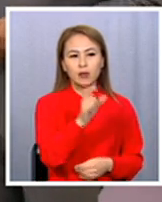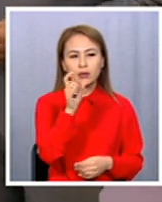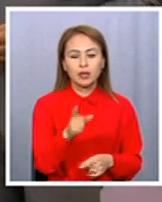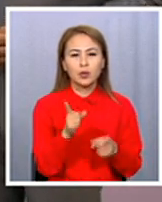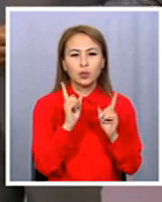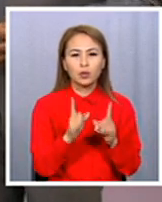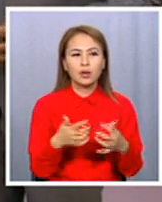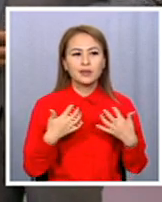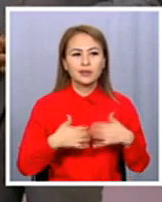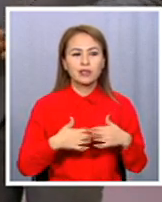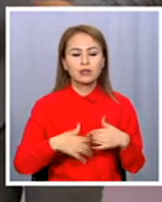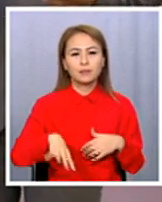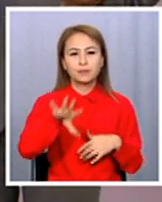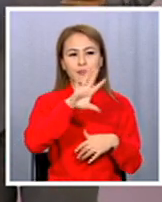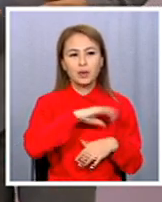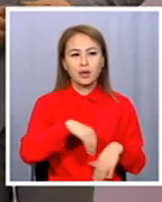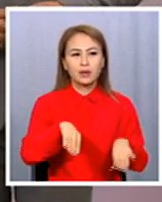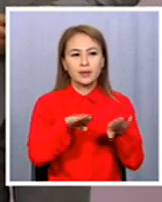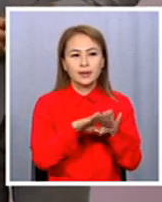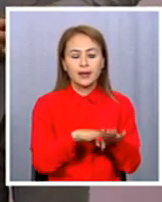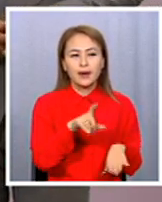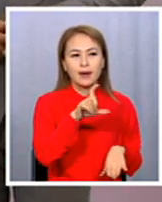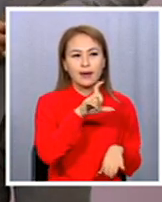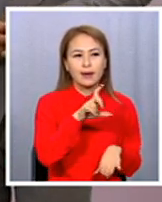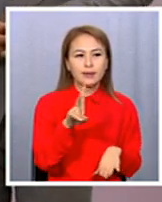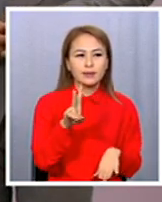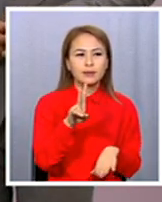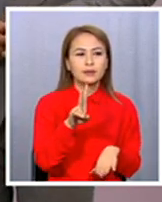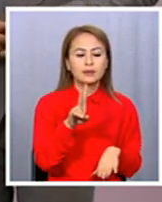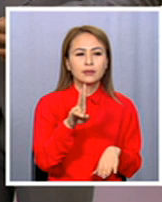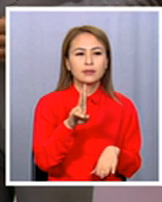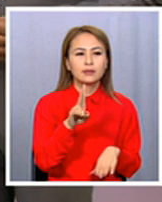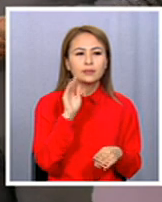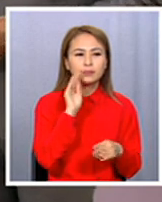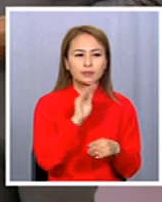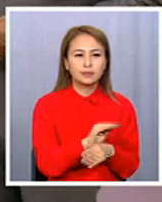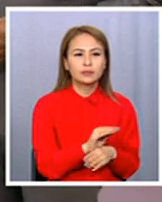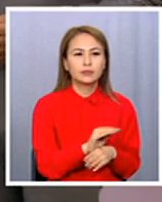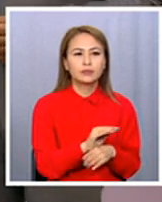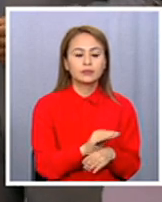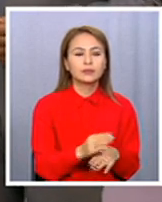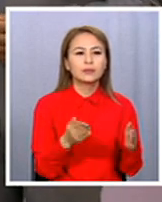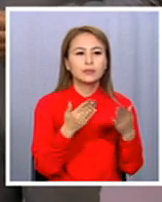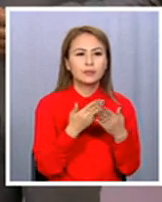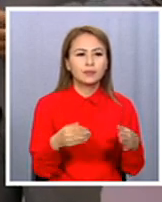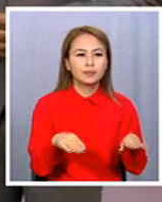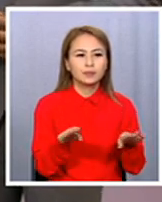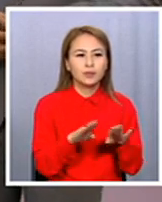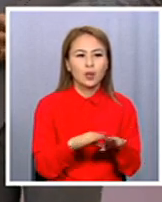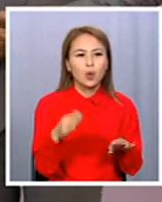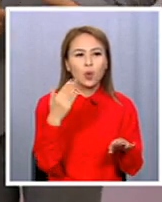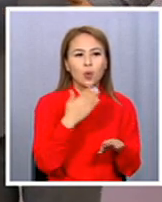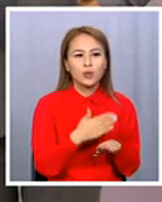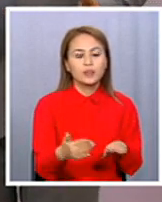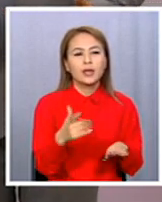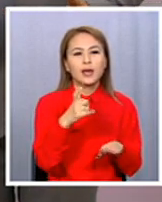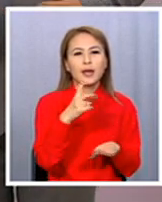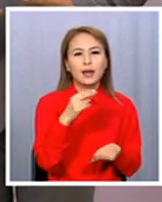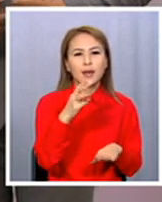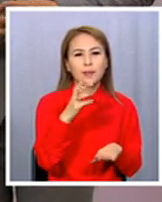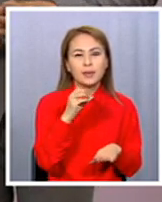бұл элементтердің барлығы N жиынына тиісті. Енді осы элементтер